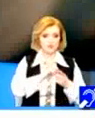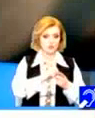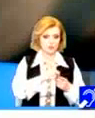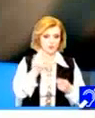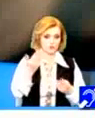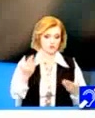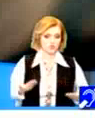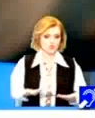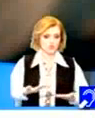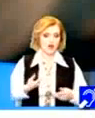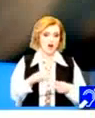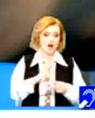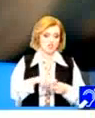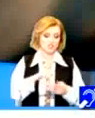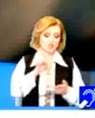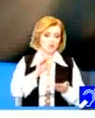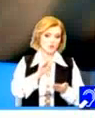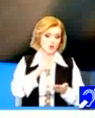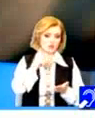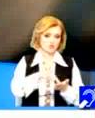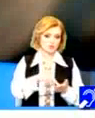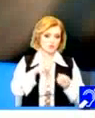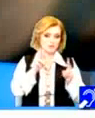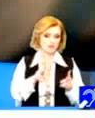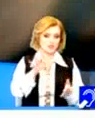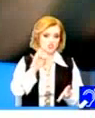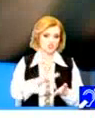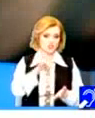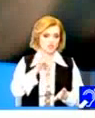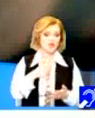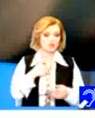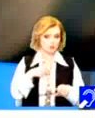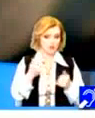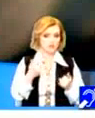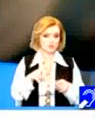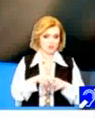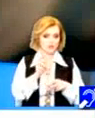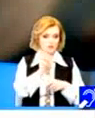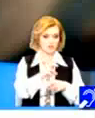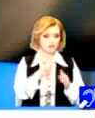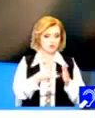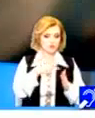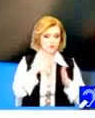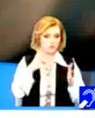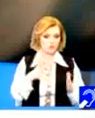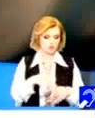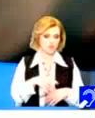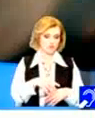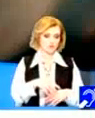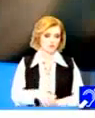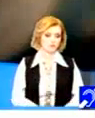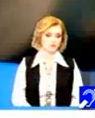cei mici ajung în centrele comunitare de îngrijire. Am mers și noi într-o astfel de instituție din Chișinău pentru a afla mai multe de la